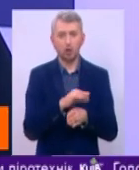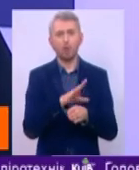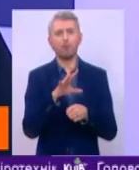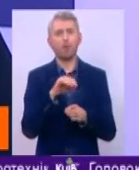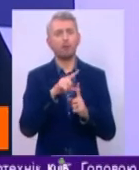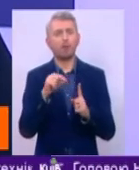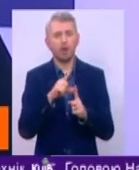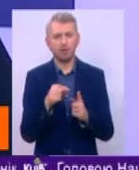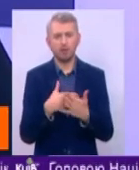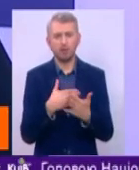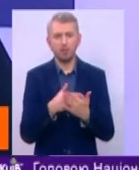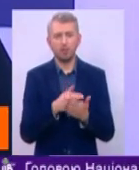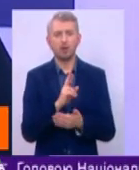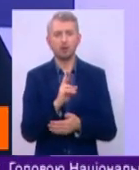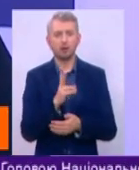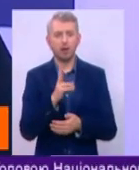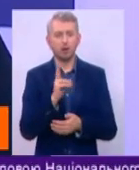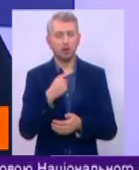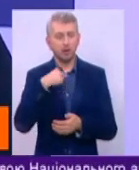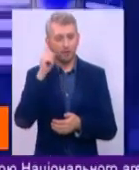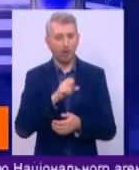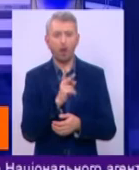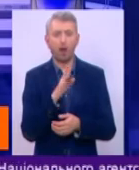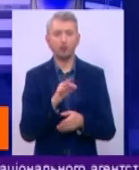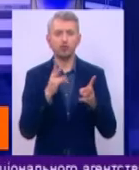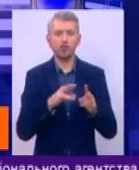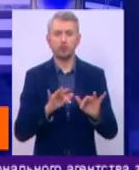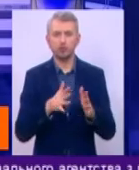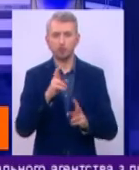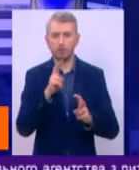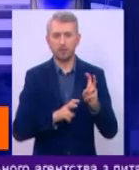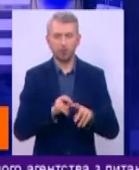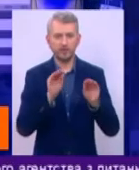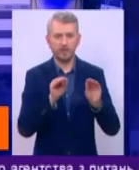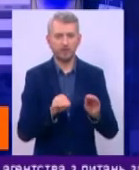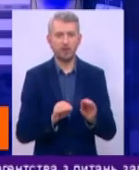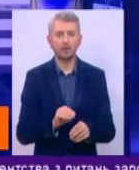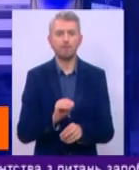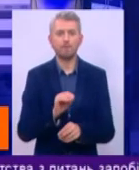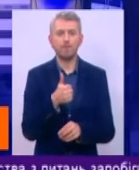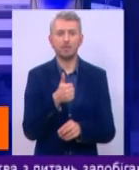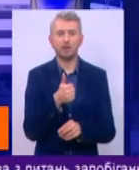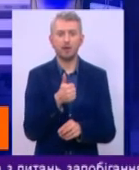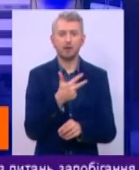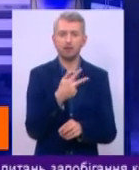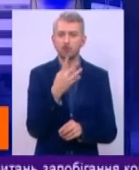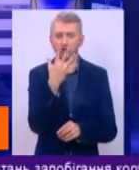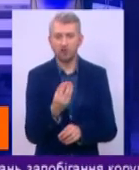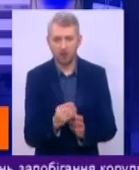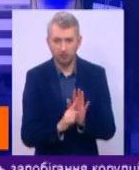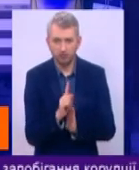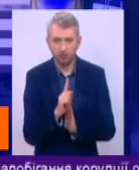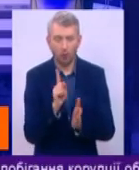правилам, по-моему, насколько я знаю, акт о несчастном случае на производстве составляется в первые 3 или 4 дня. Должен